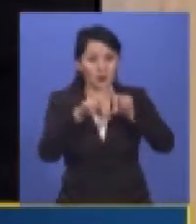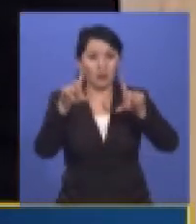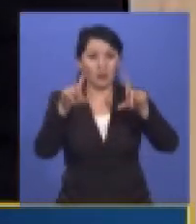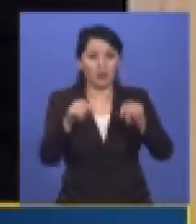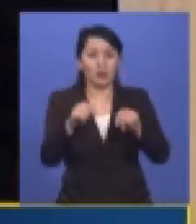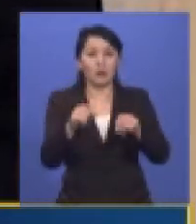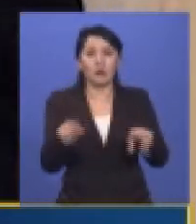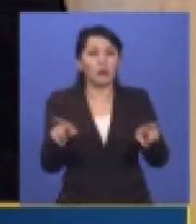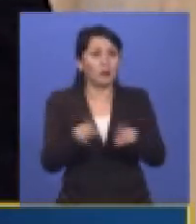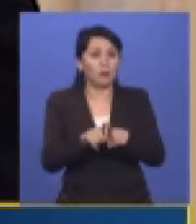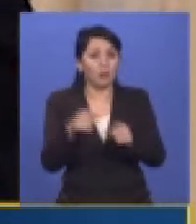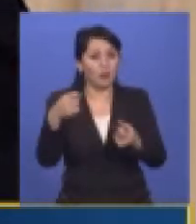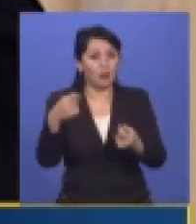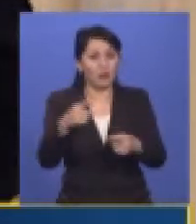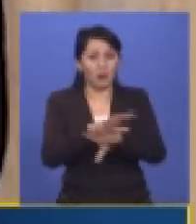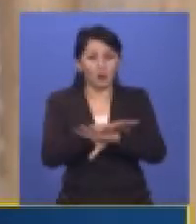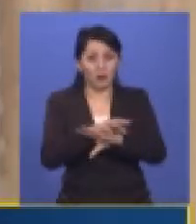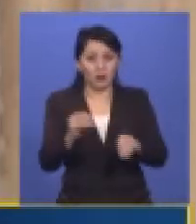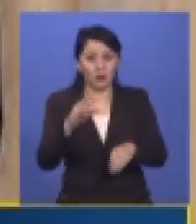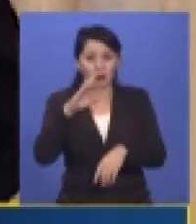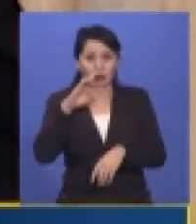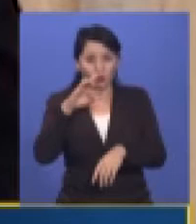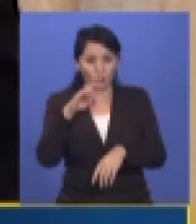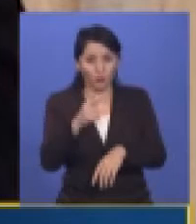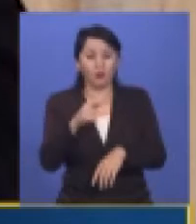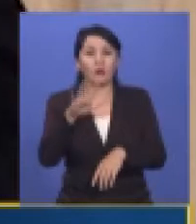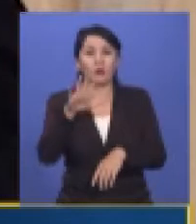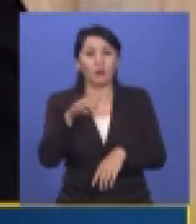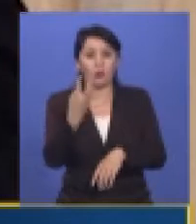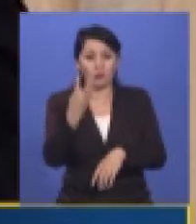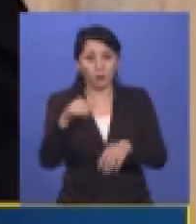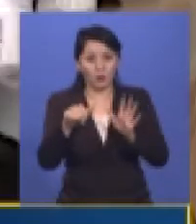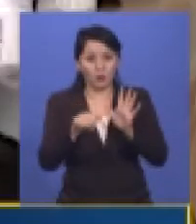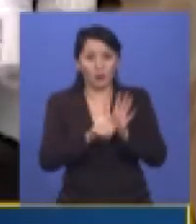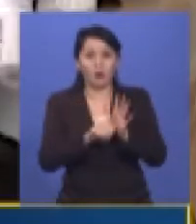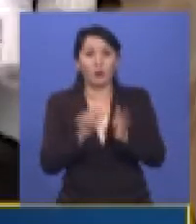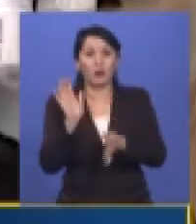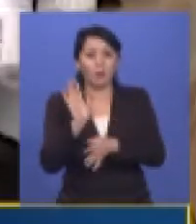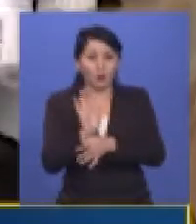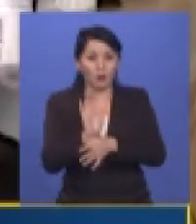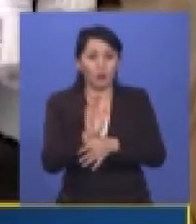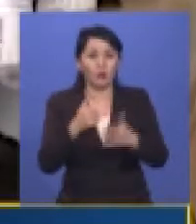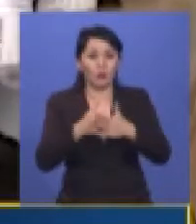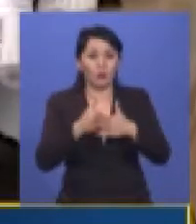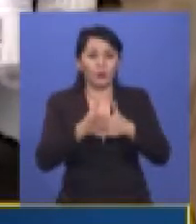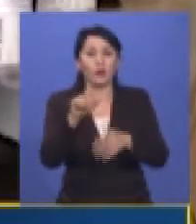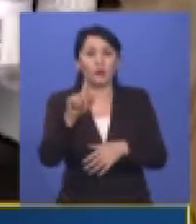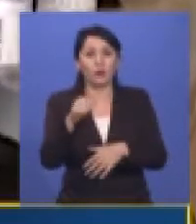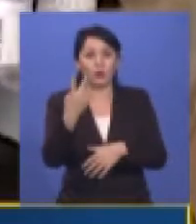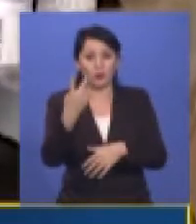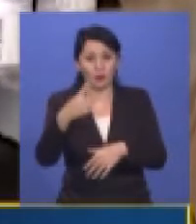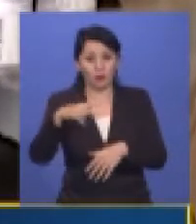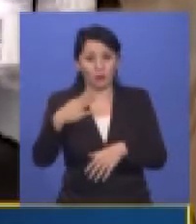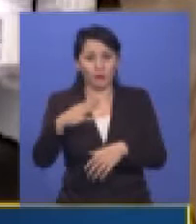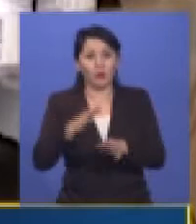мектептің бірден біреуі тиісті талаптарға сәйкес келмеген. Олқылықтарды жою үшін 536 ұйғарым берілді. Осы күнге дейін оның